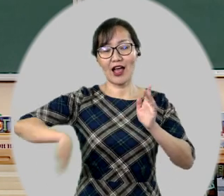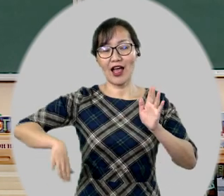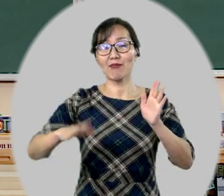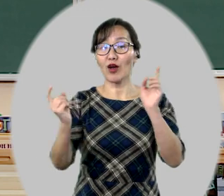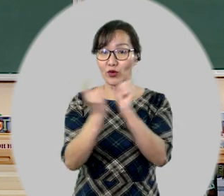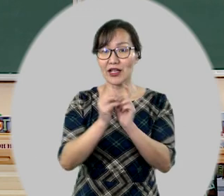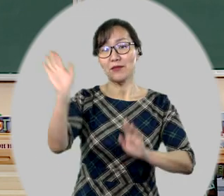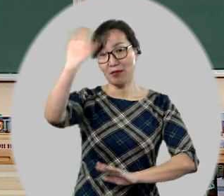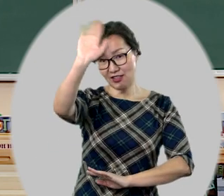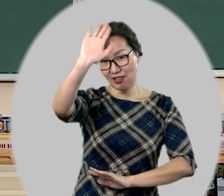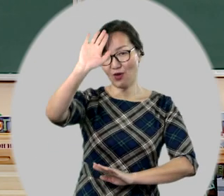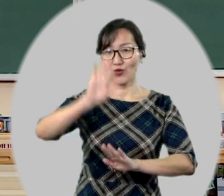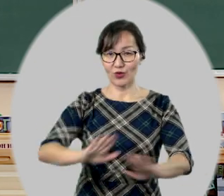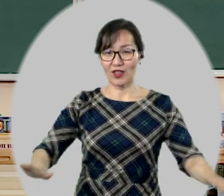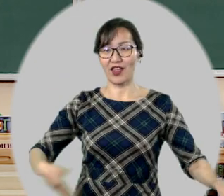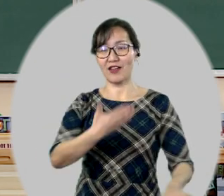байртай үүхтүүдээн.